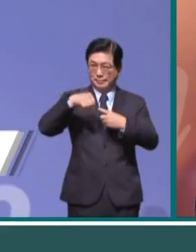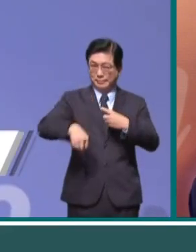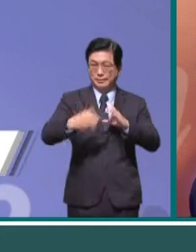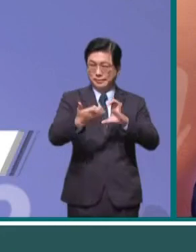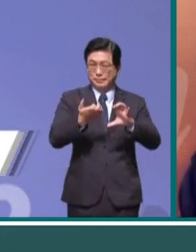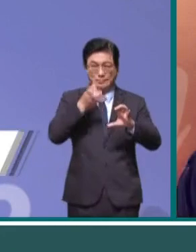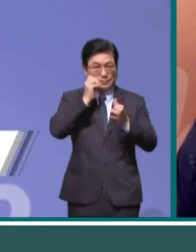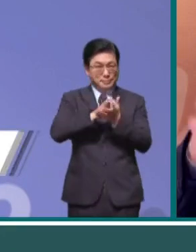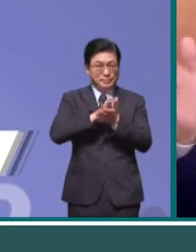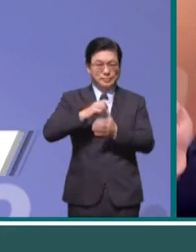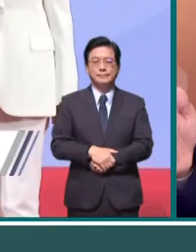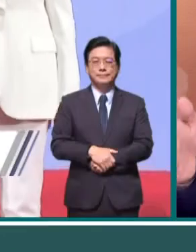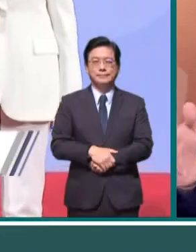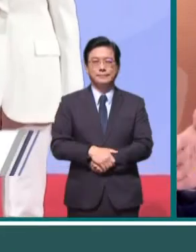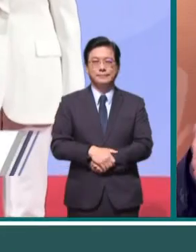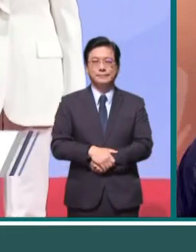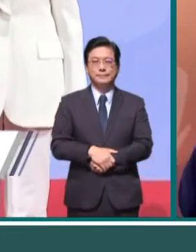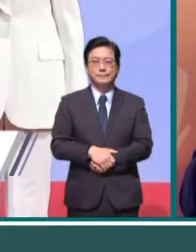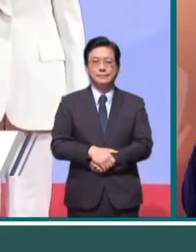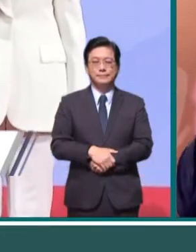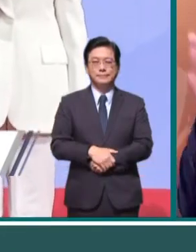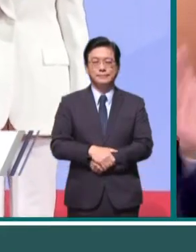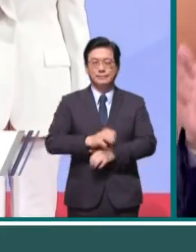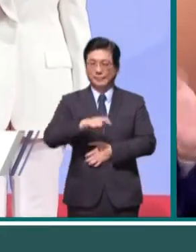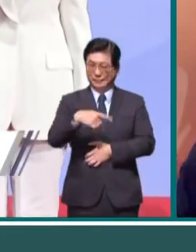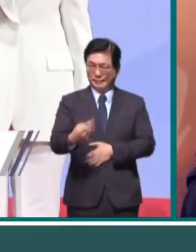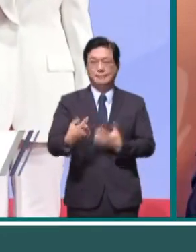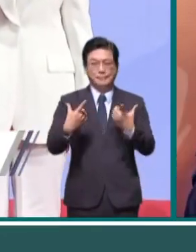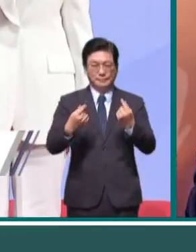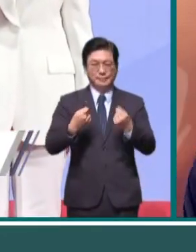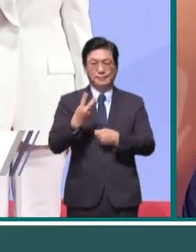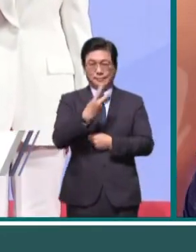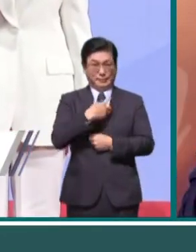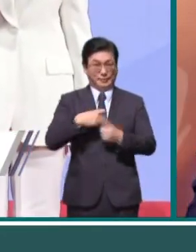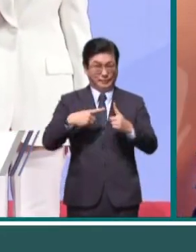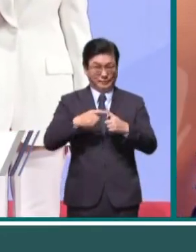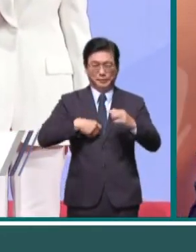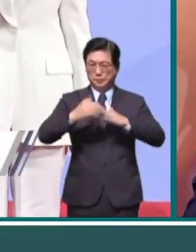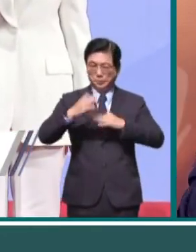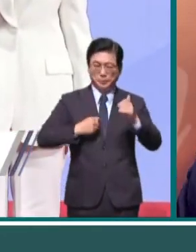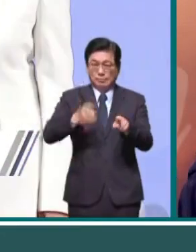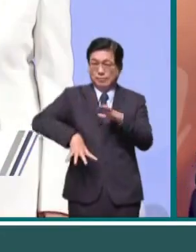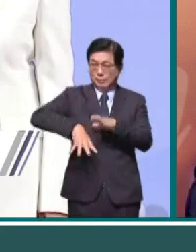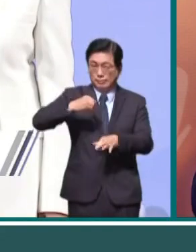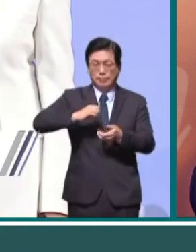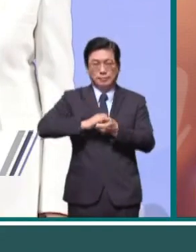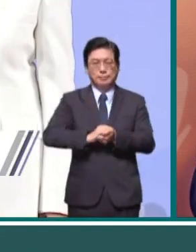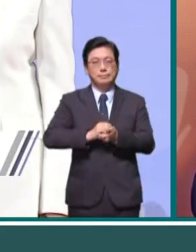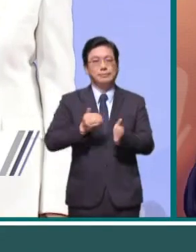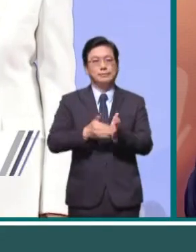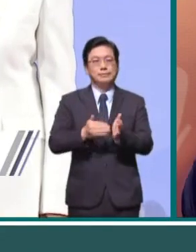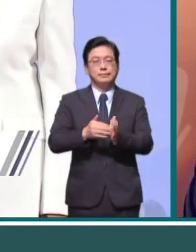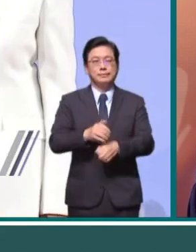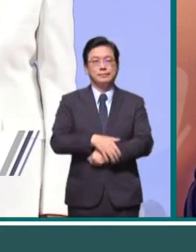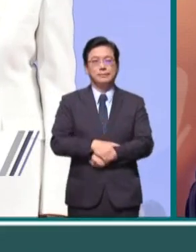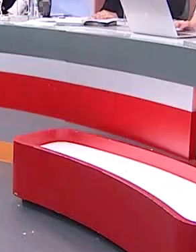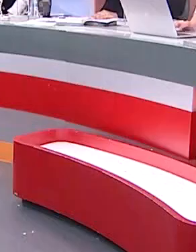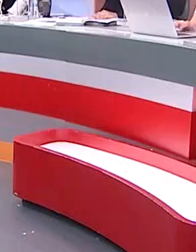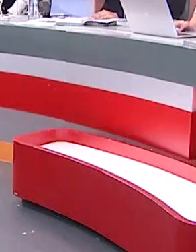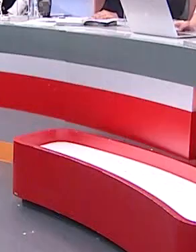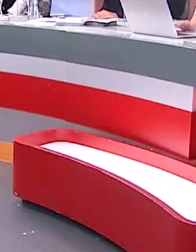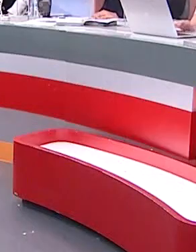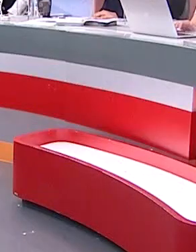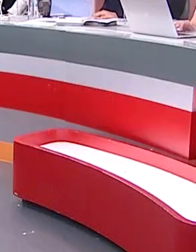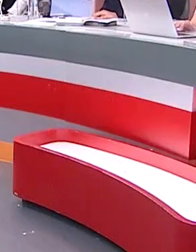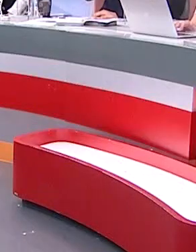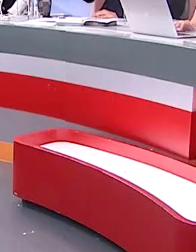有点看稿沉闷，哦，愁困疫情。那黄珊珊的部分呢，我认为他是中间感性，但是